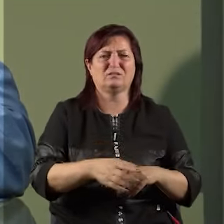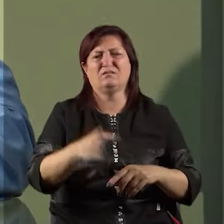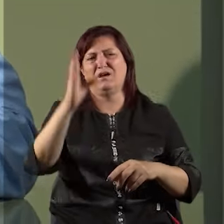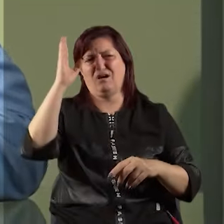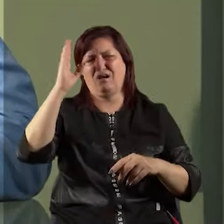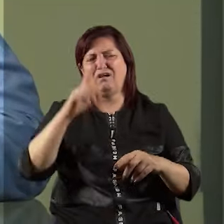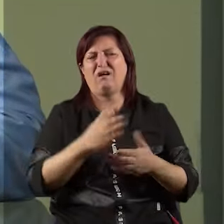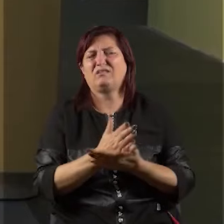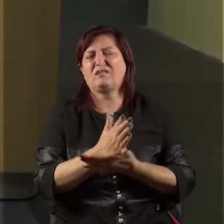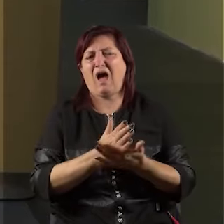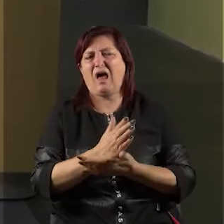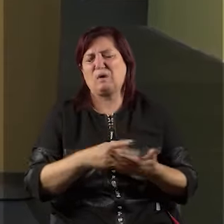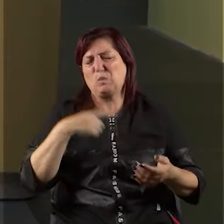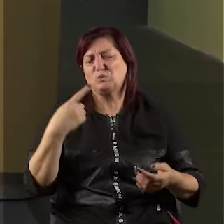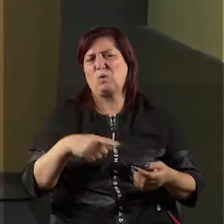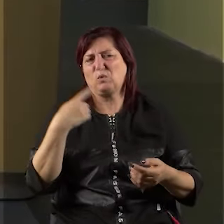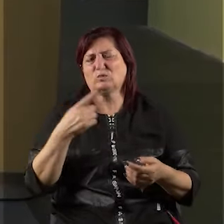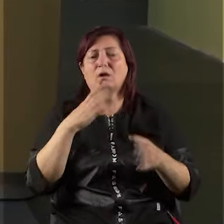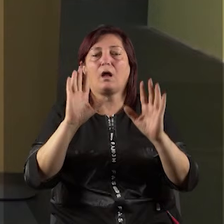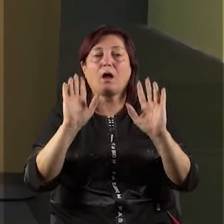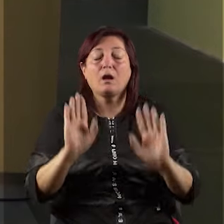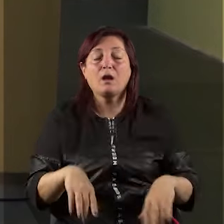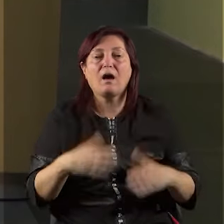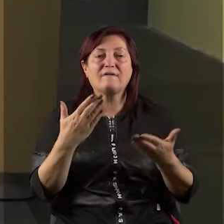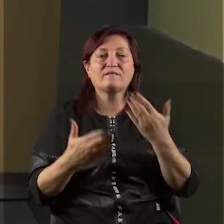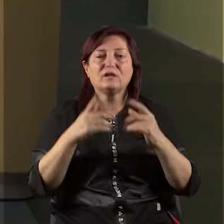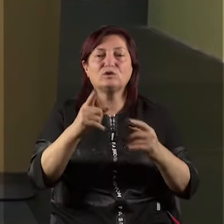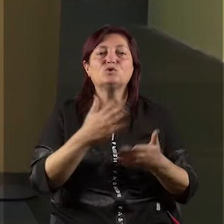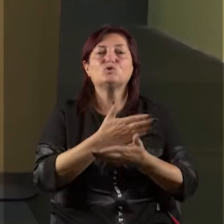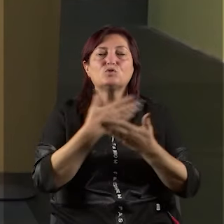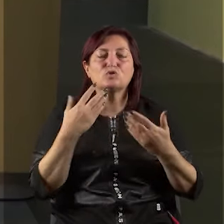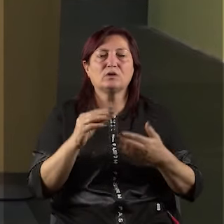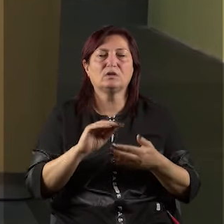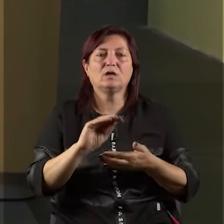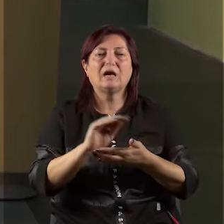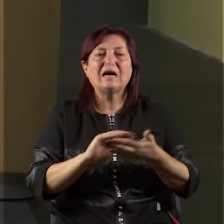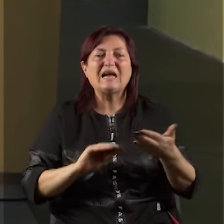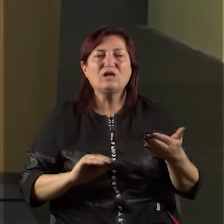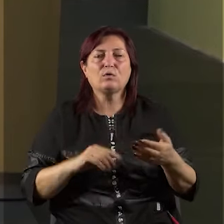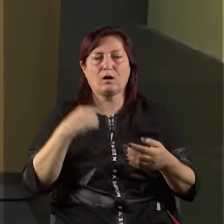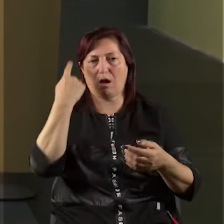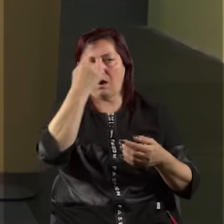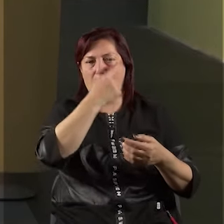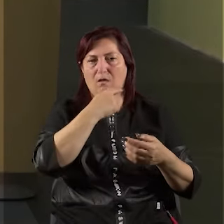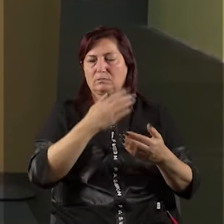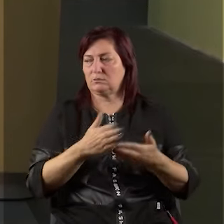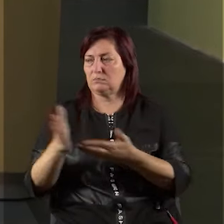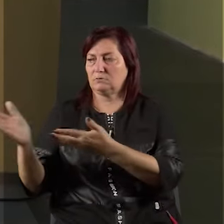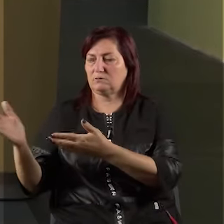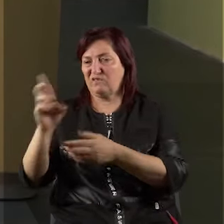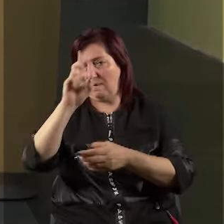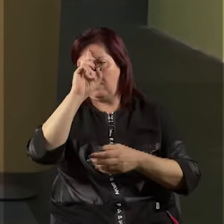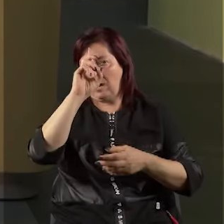խոսում ենք։ Լավ, լավ, եթե դա չկա, ուրեմն գրողի այսպես հայացքը թեփվում է դեպի պետությունը,